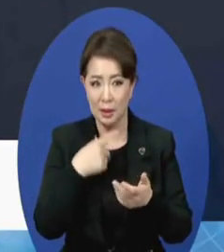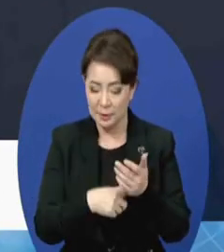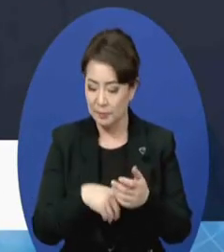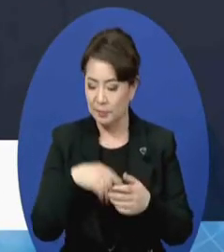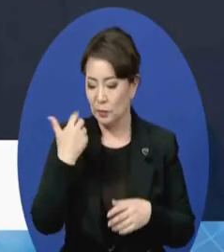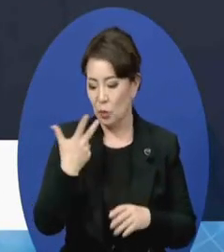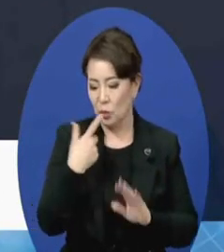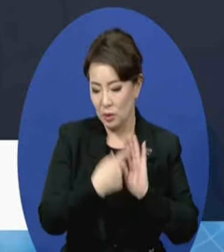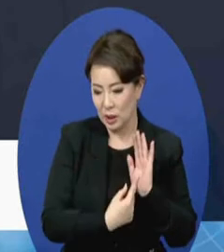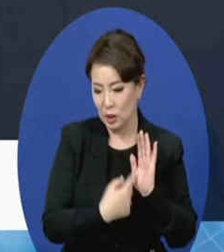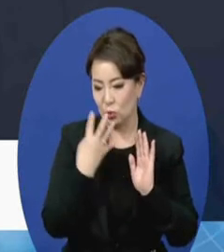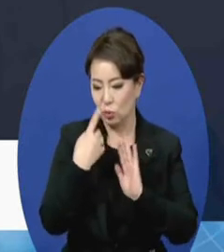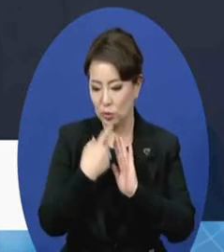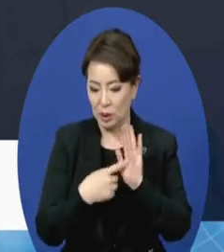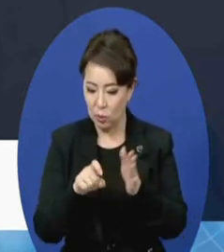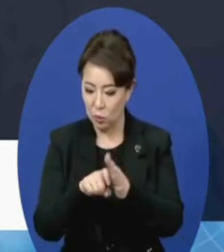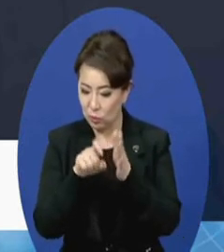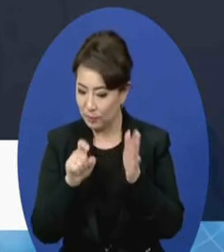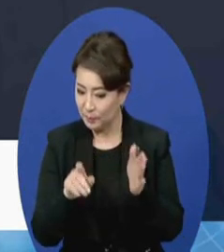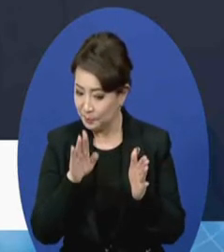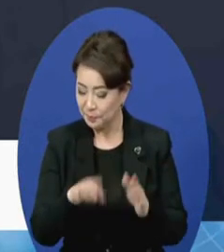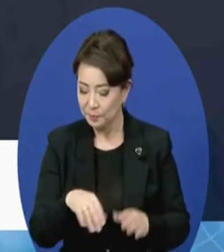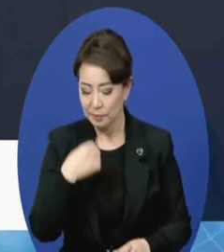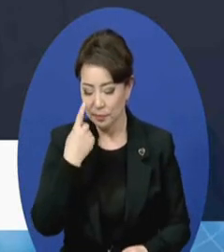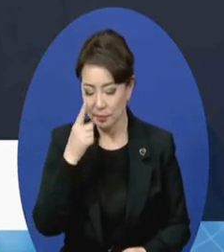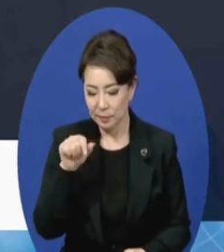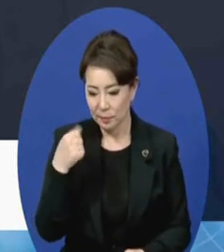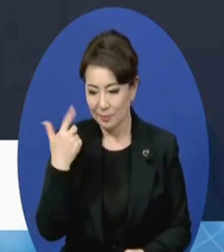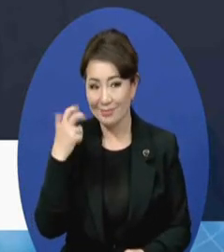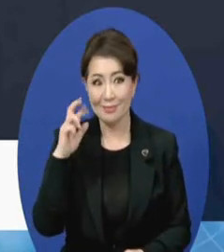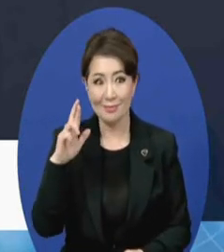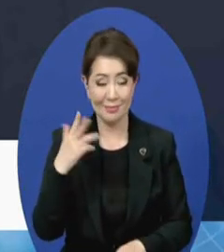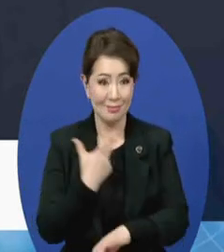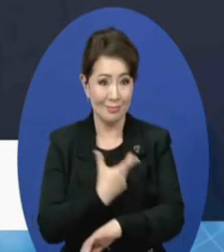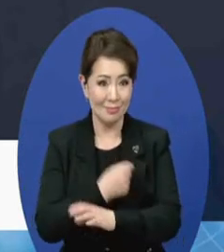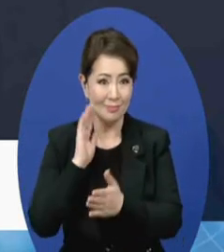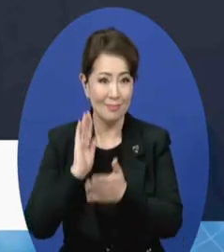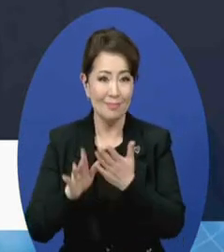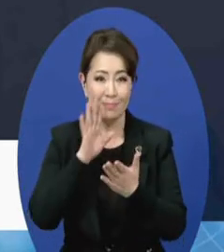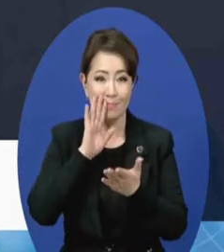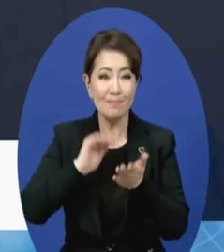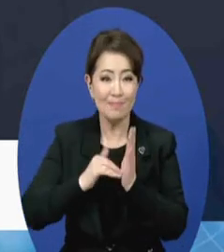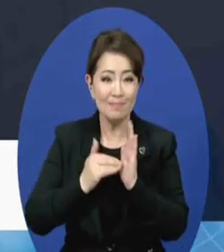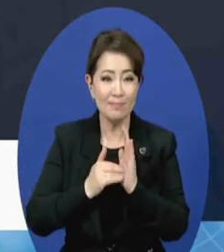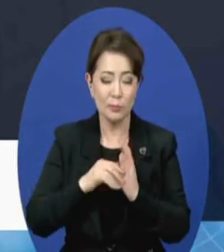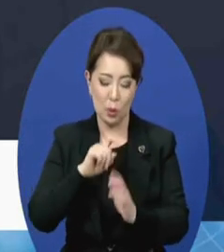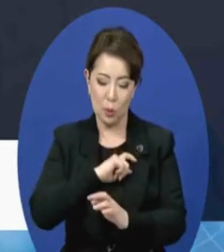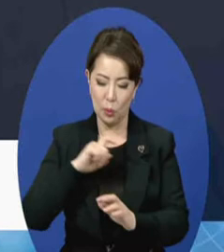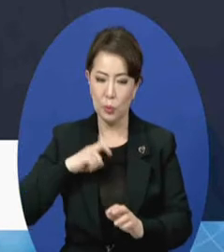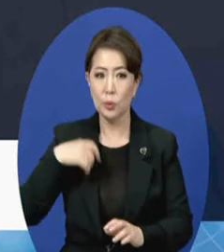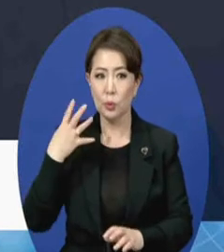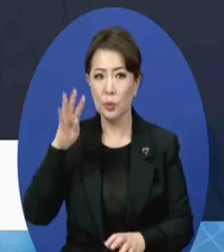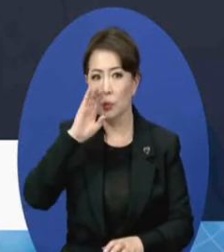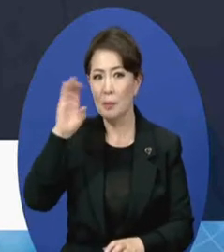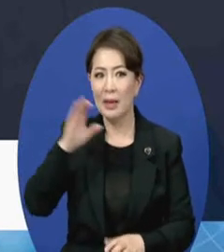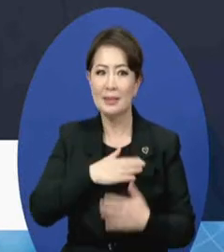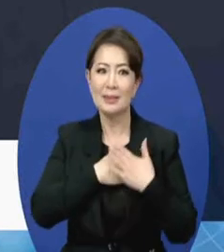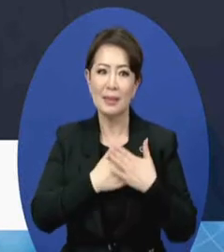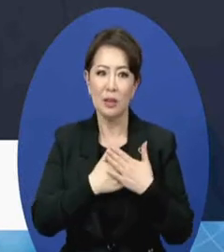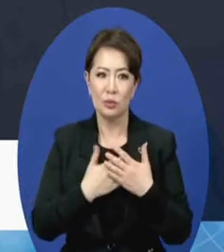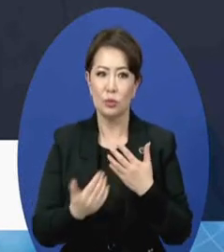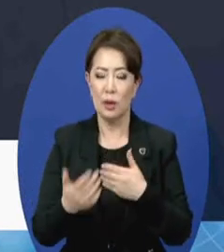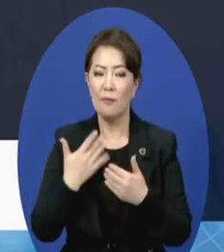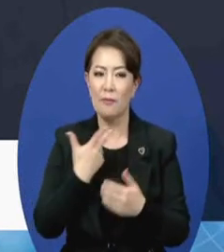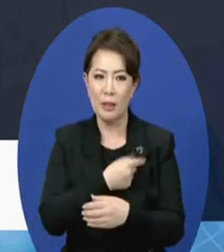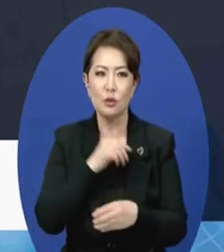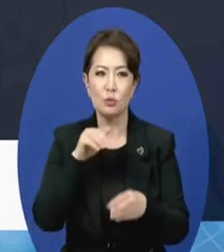сард багтааж 1.3 сая тун вакцин худалдан авахар төлөвлөжээ. Хувийн 4 аж ахуй нэгж сайн дураар вакцин жуултанд оролцох хүсэлтэй